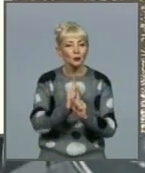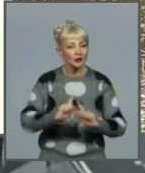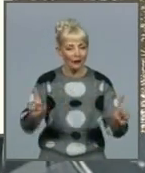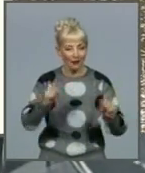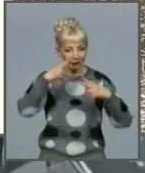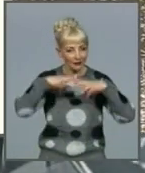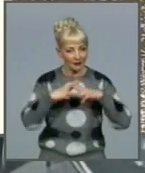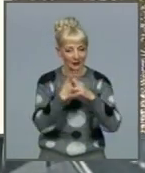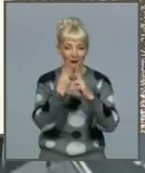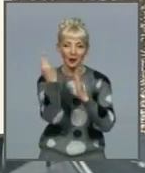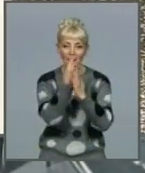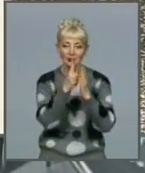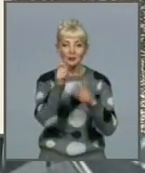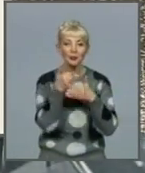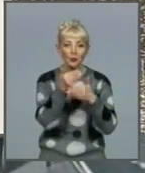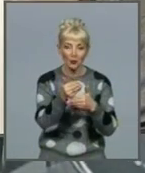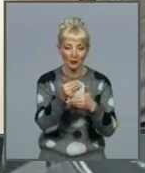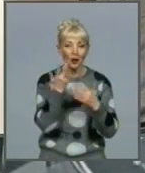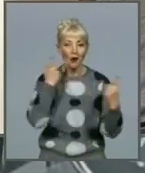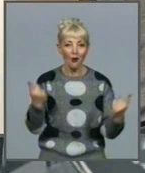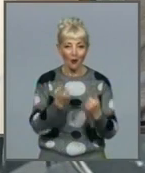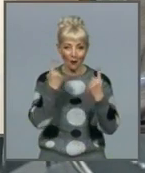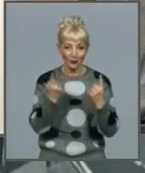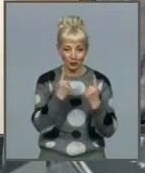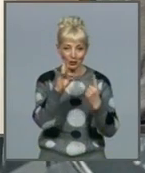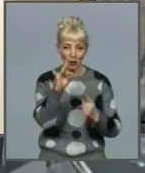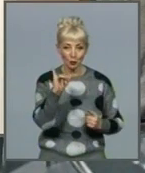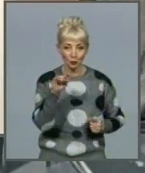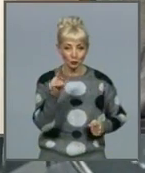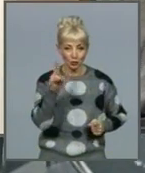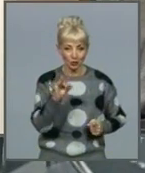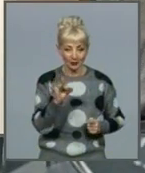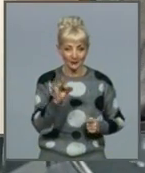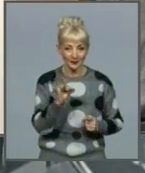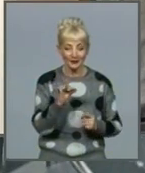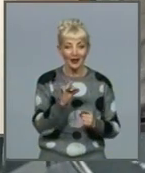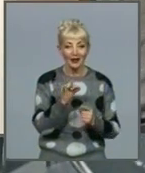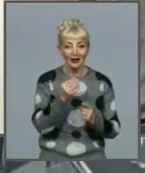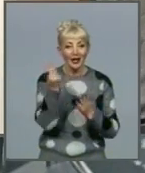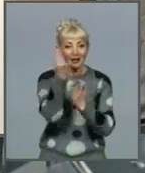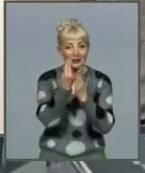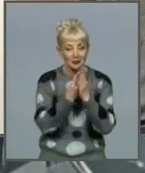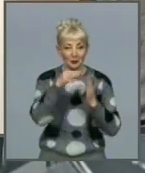за допомогою звичайної кулькової ручки. Робота в техніці графіки. Вот, роботи,